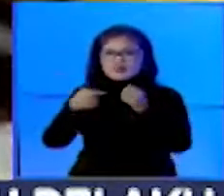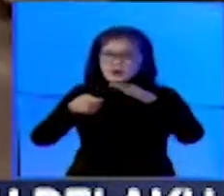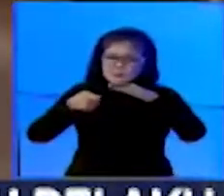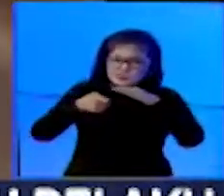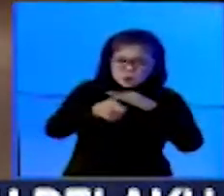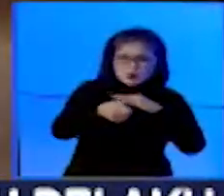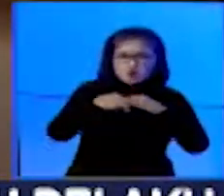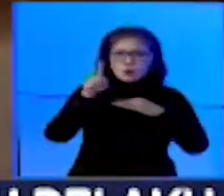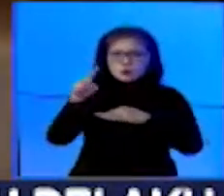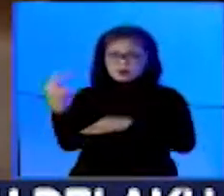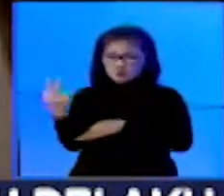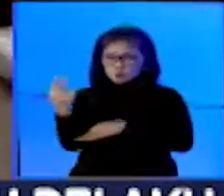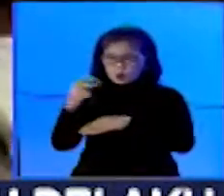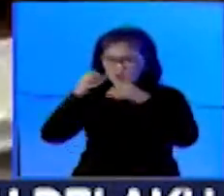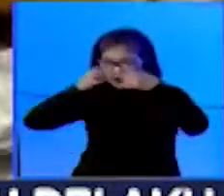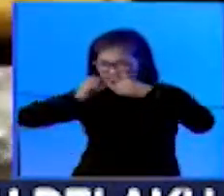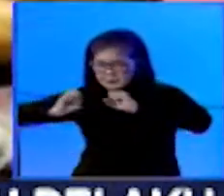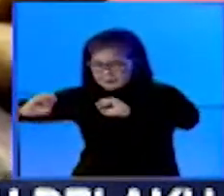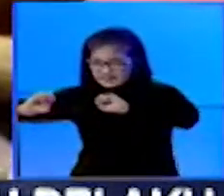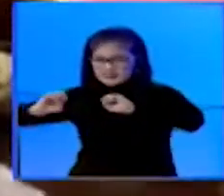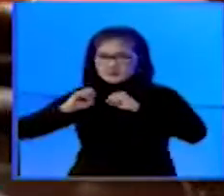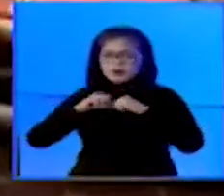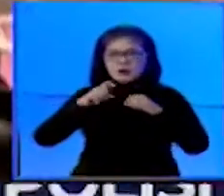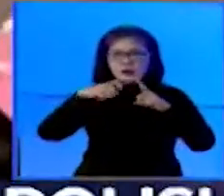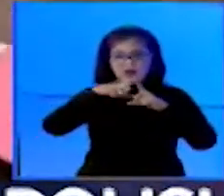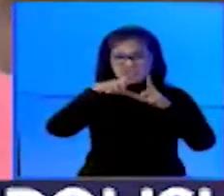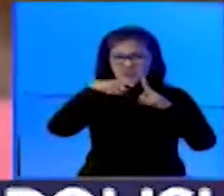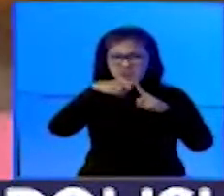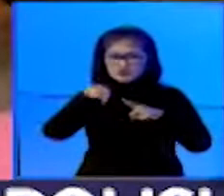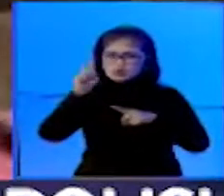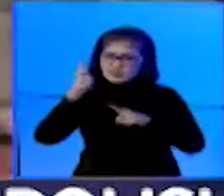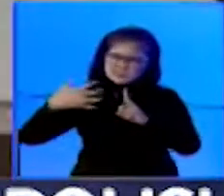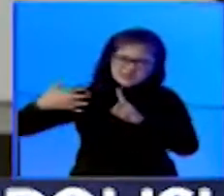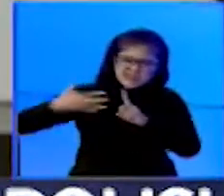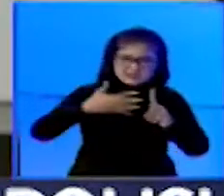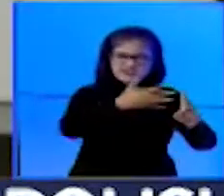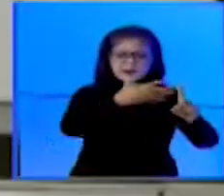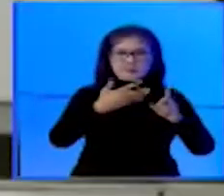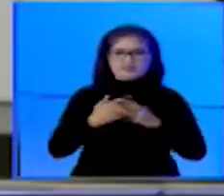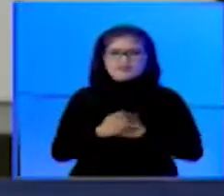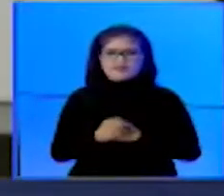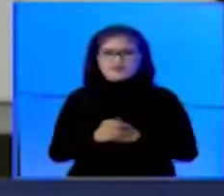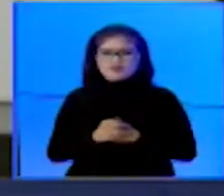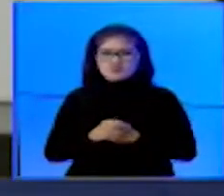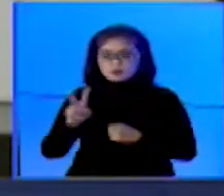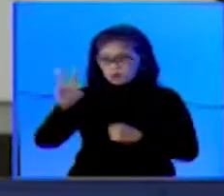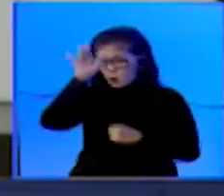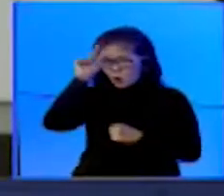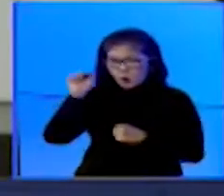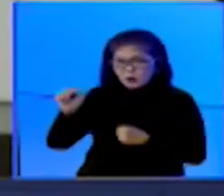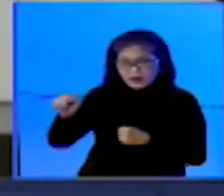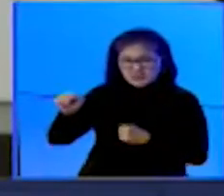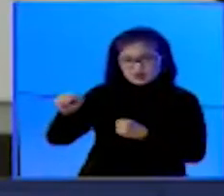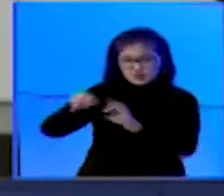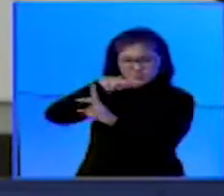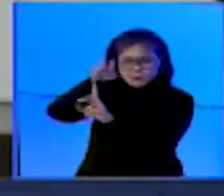jantan. Seorang pelaku ARK masih buron. Berdasarkan keterangan yang kita ambil dari dua orang ini, mereka mengakui